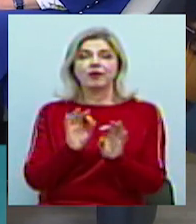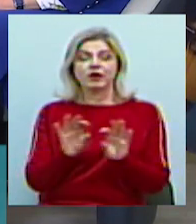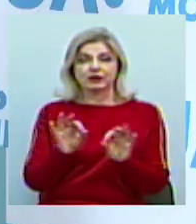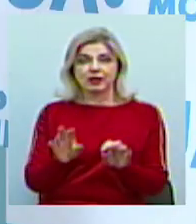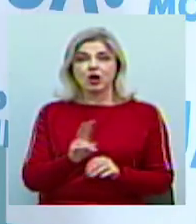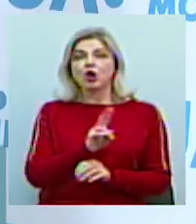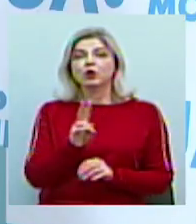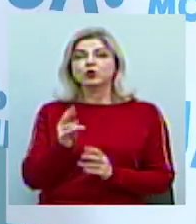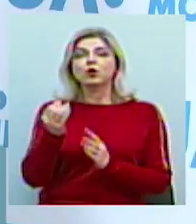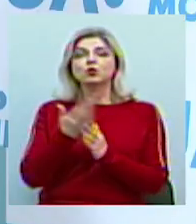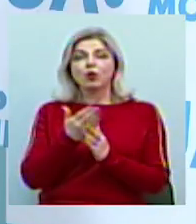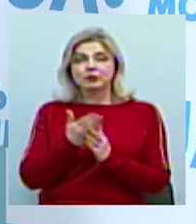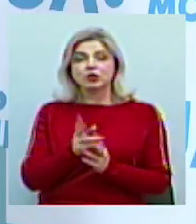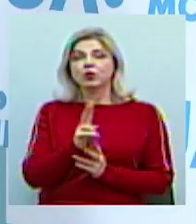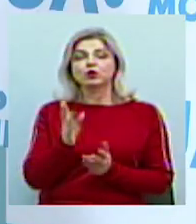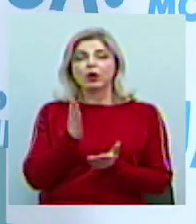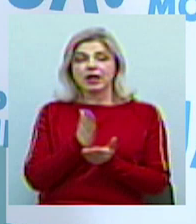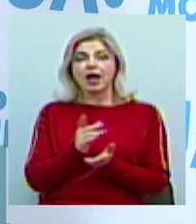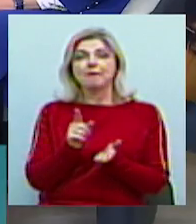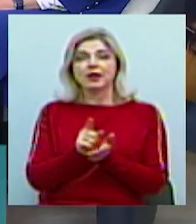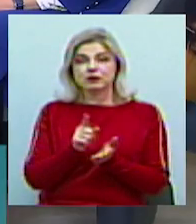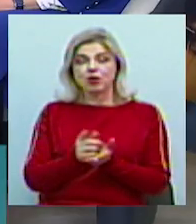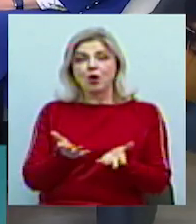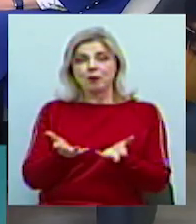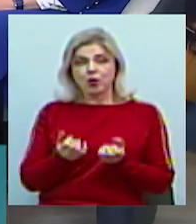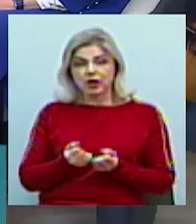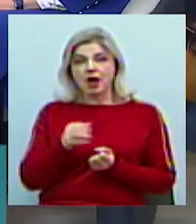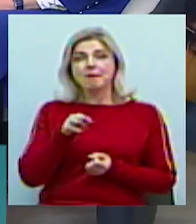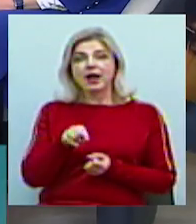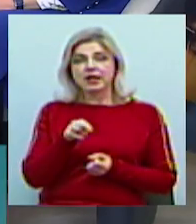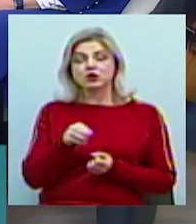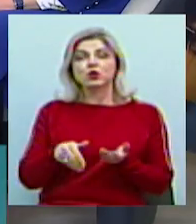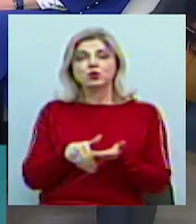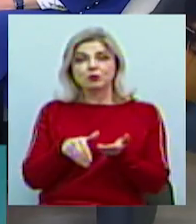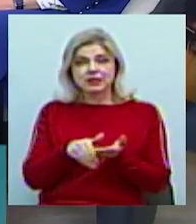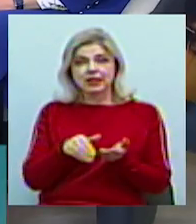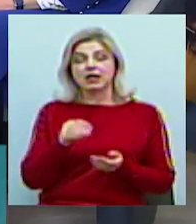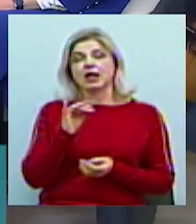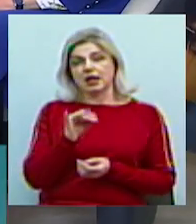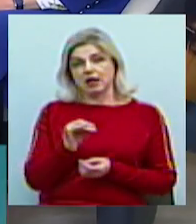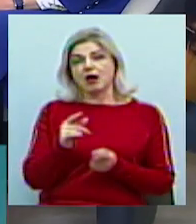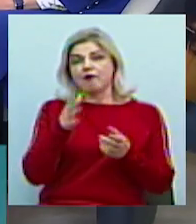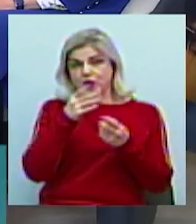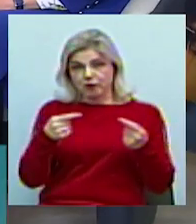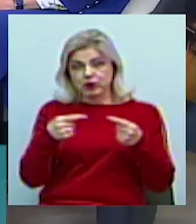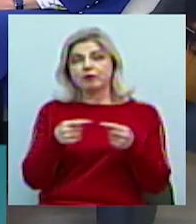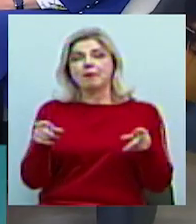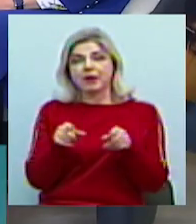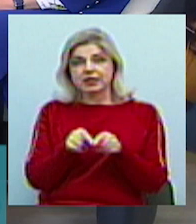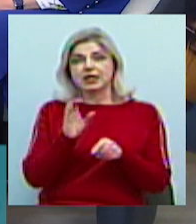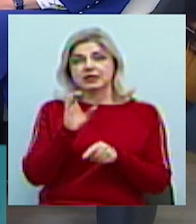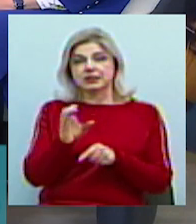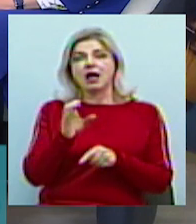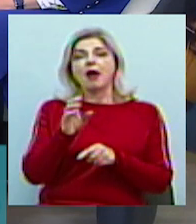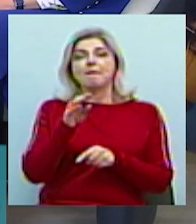одержувачі субсидії, які є пенсіонерами, отримають в березні субсидію одночасно з отриманням свого розміру пенсії за